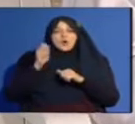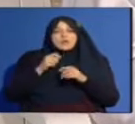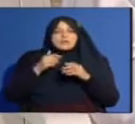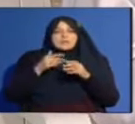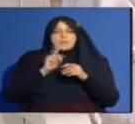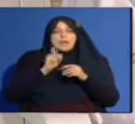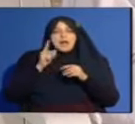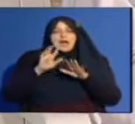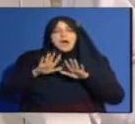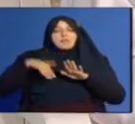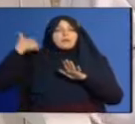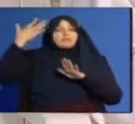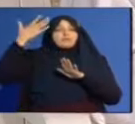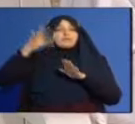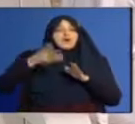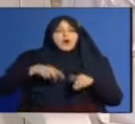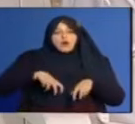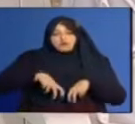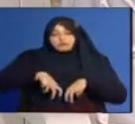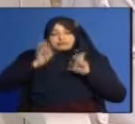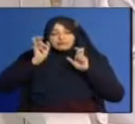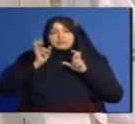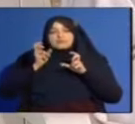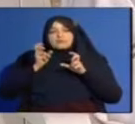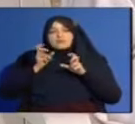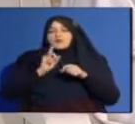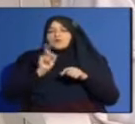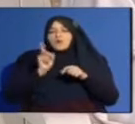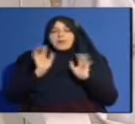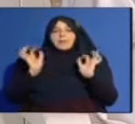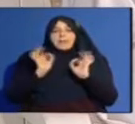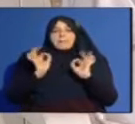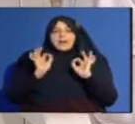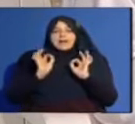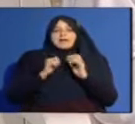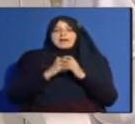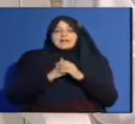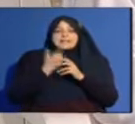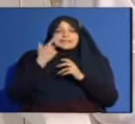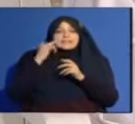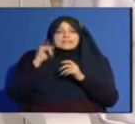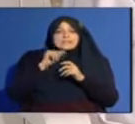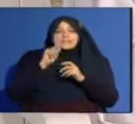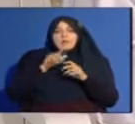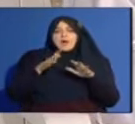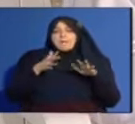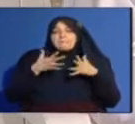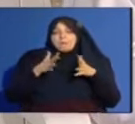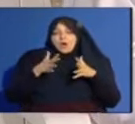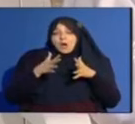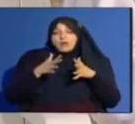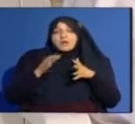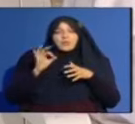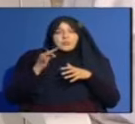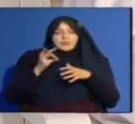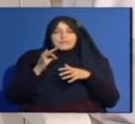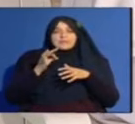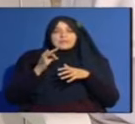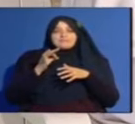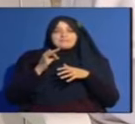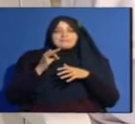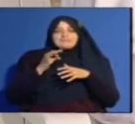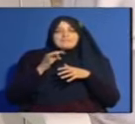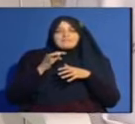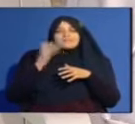واللي يقلعهم واللي يحرقهم، لا حرج. وإذا كان عندك هذا الخوف يجوز لكم